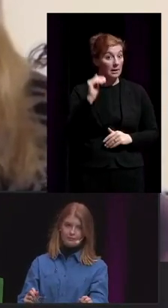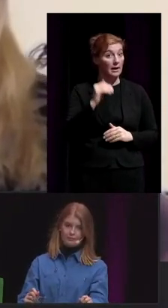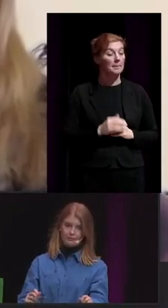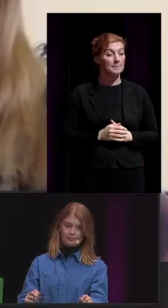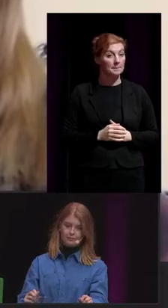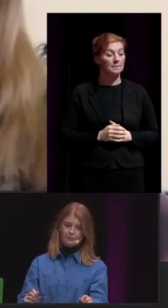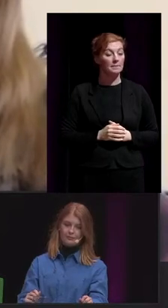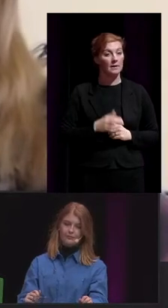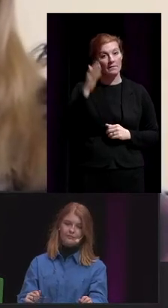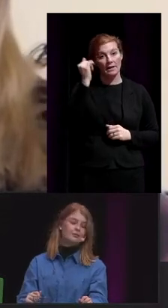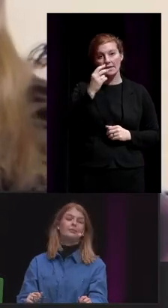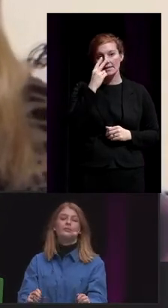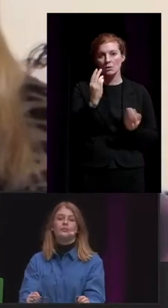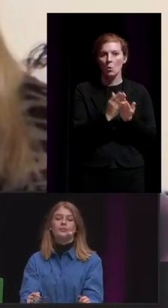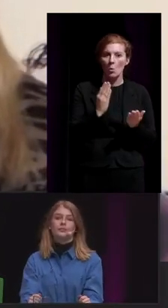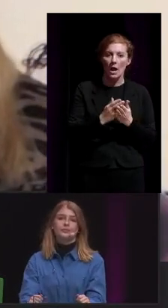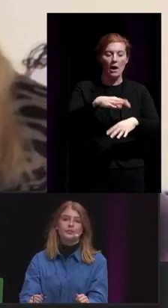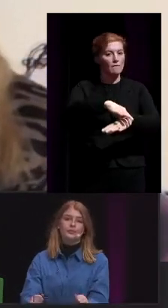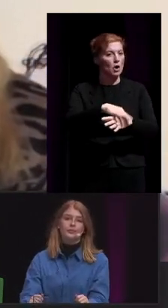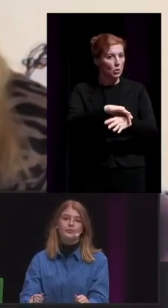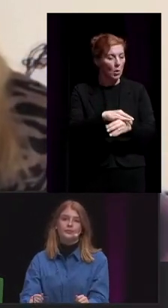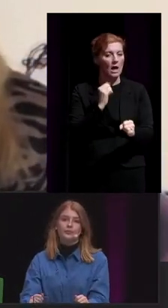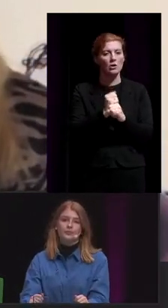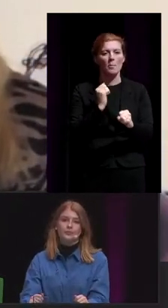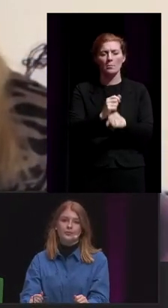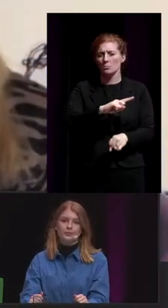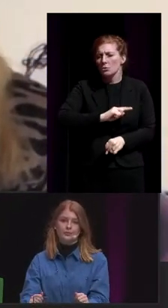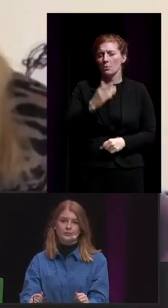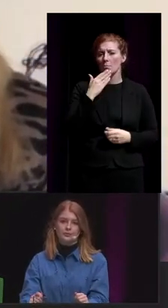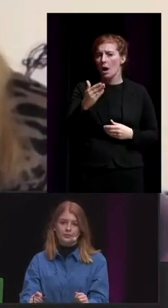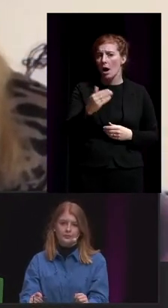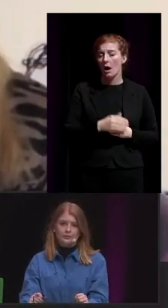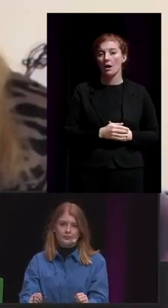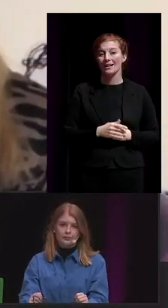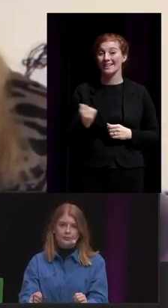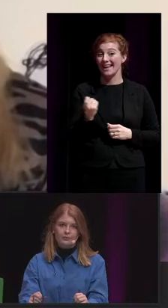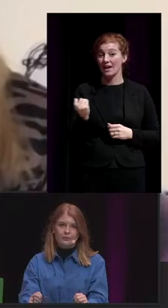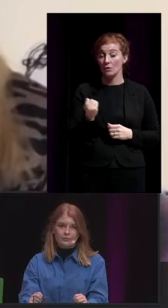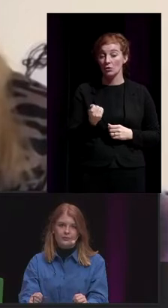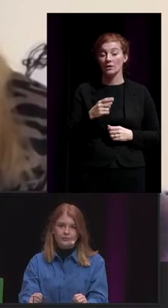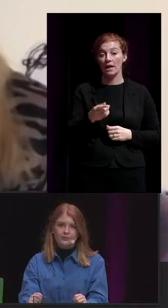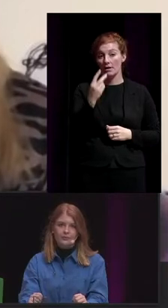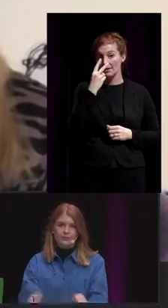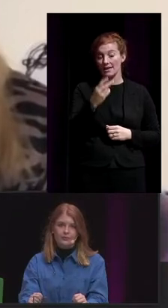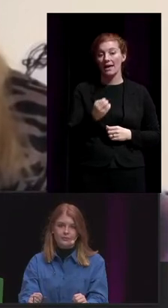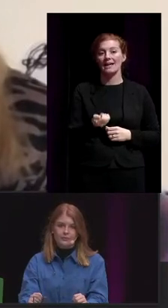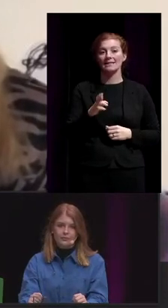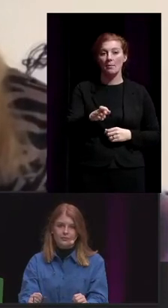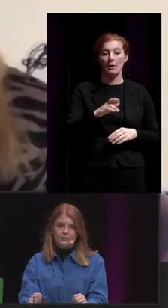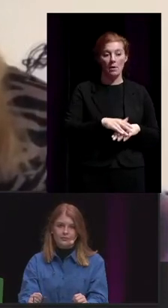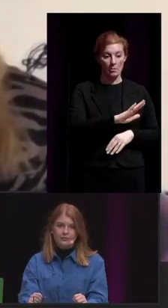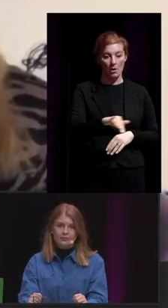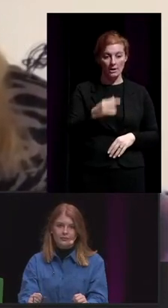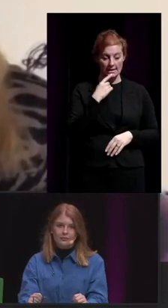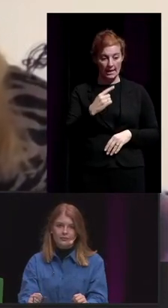Jag ser att skolan och förskolan jobbar oerhört bra. Vi sätter Degerfors exempel på att barn faktiskt också säger att